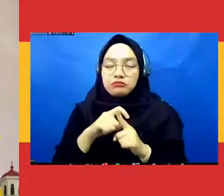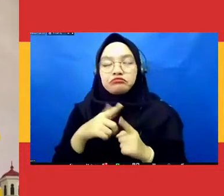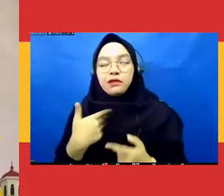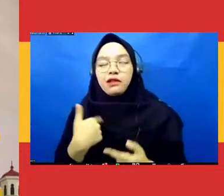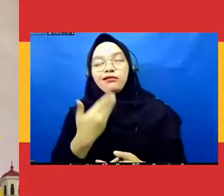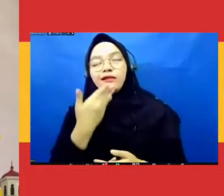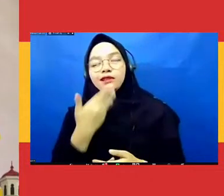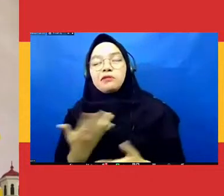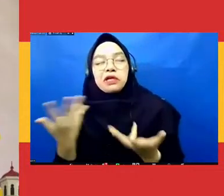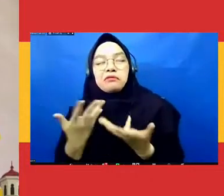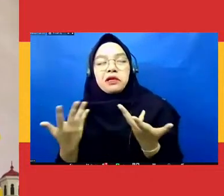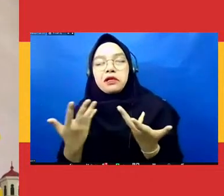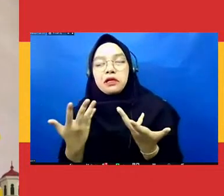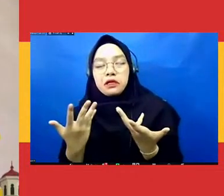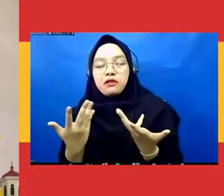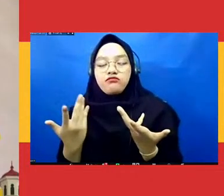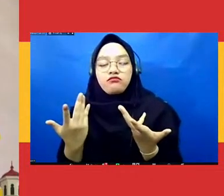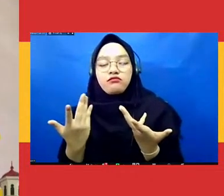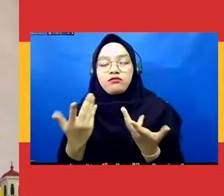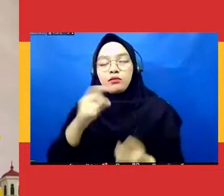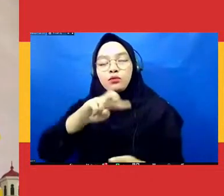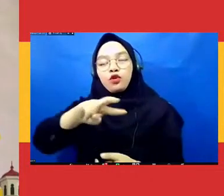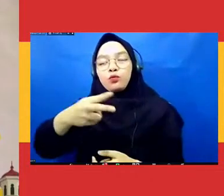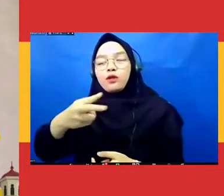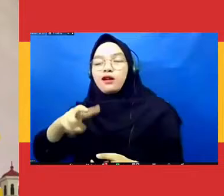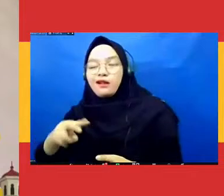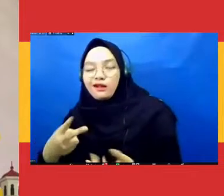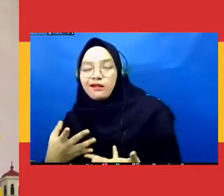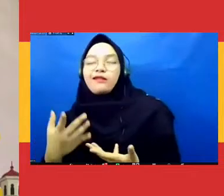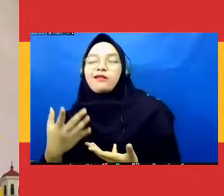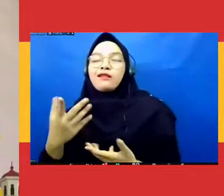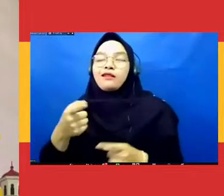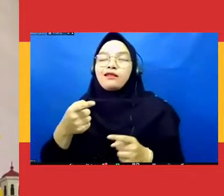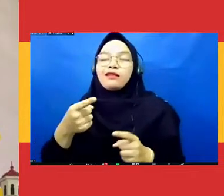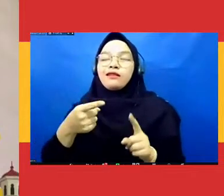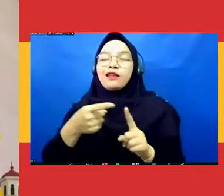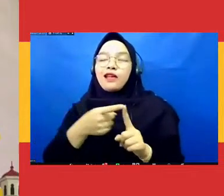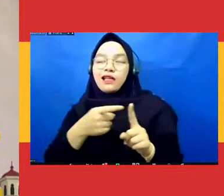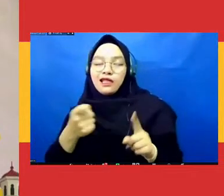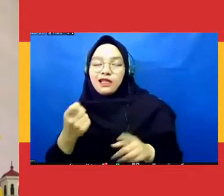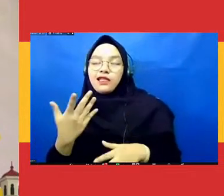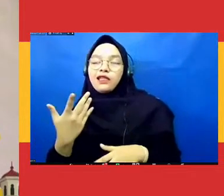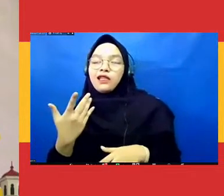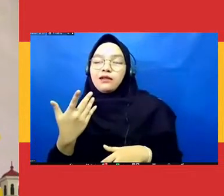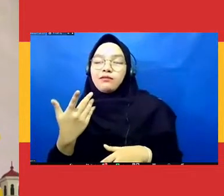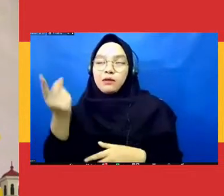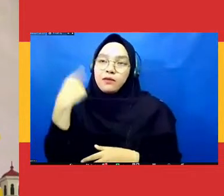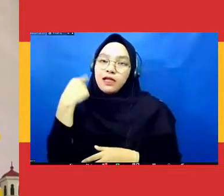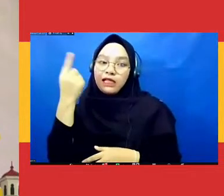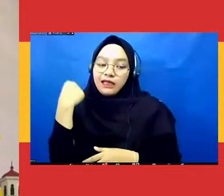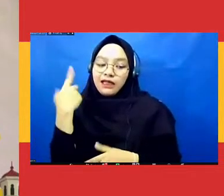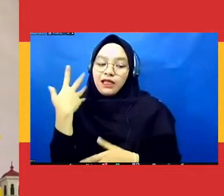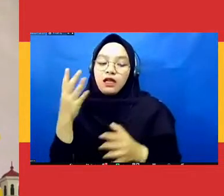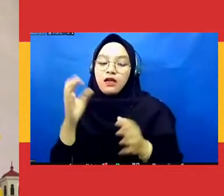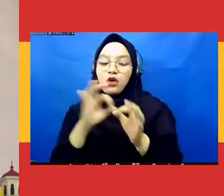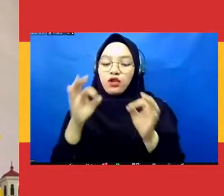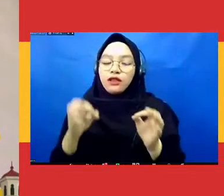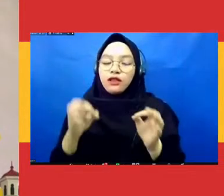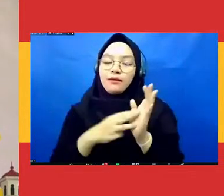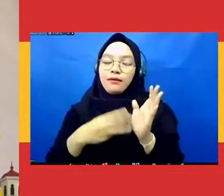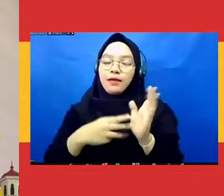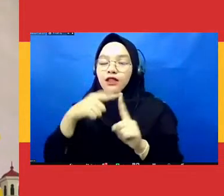yang dialami oleh pemerintah Kota Metro untuk perencanaan pembangunan, khususnya